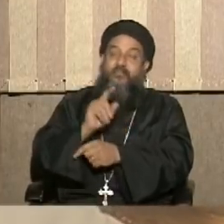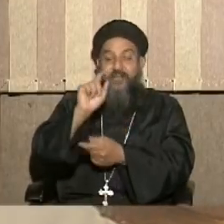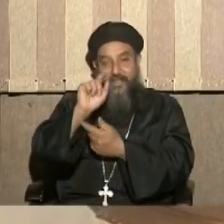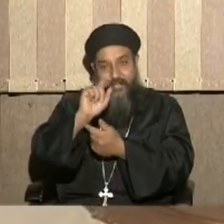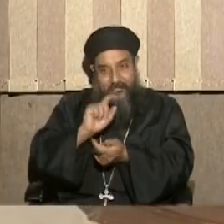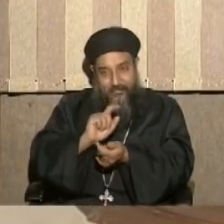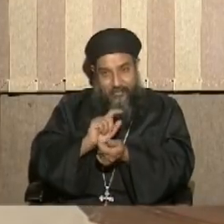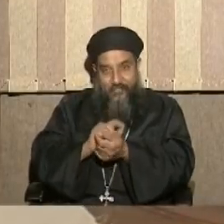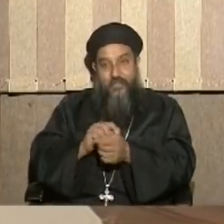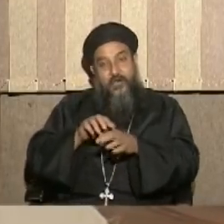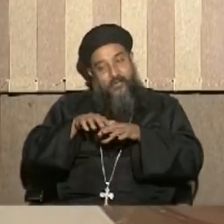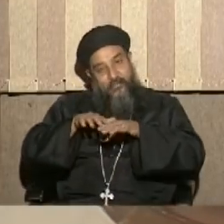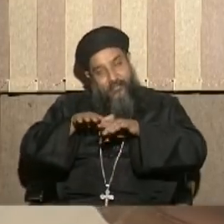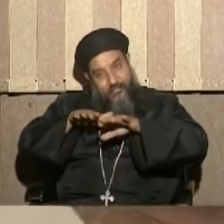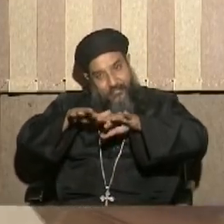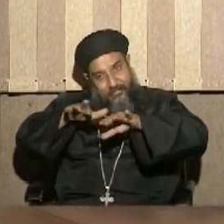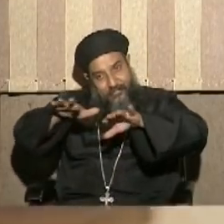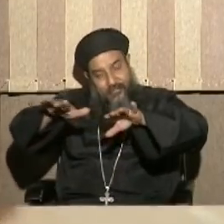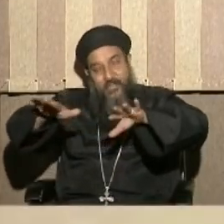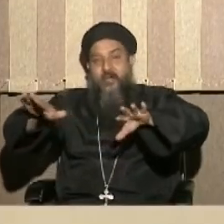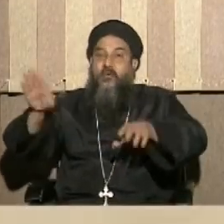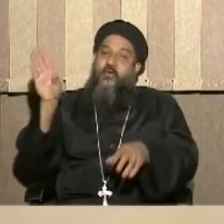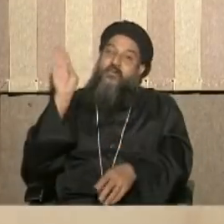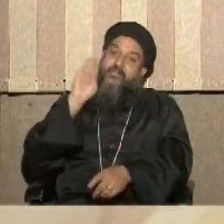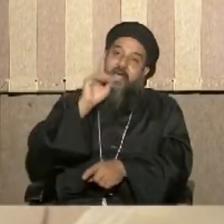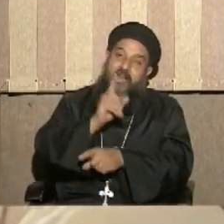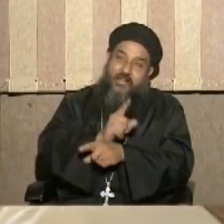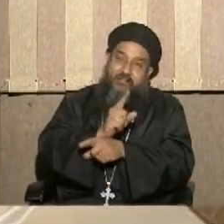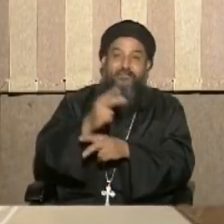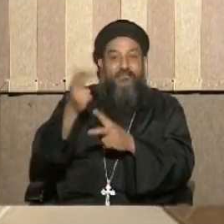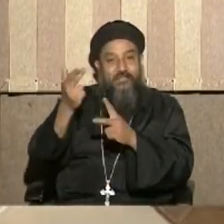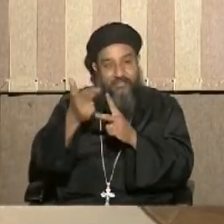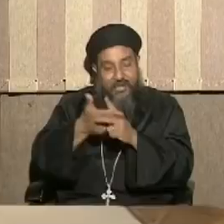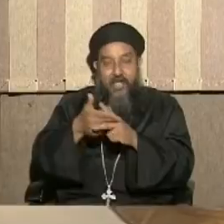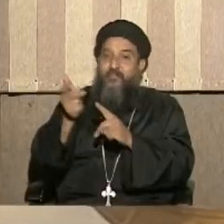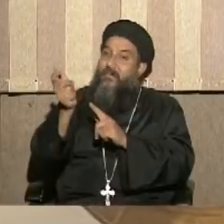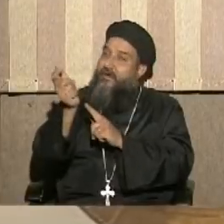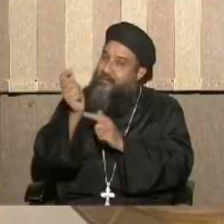المسيح حقيقة وقوته حقيقية.